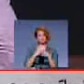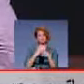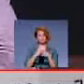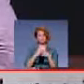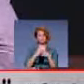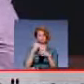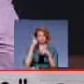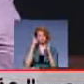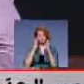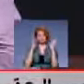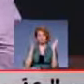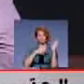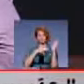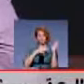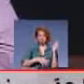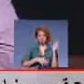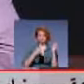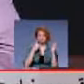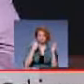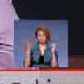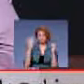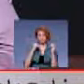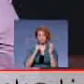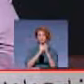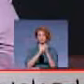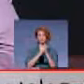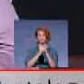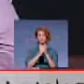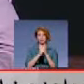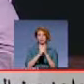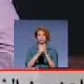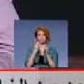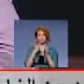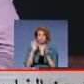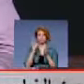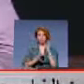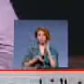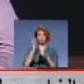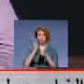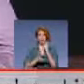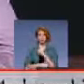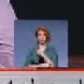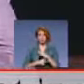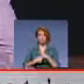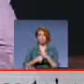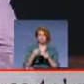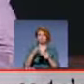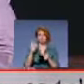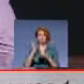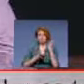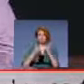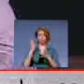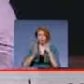الدين، لكن إحنا كنا قدام واقعة بيت بيتولع فيه كل أسبوع أو كل فترة ومش عارفين إيه